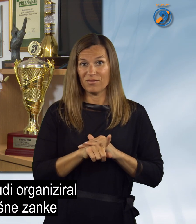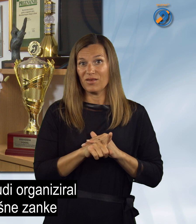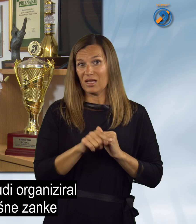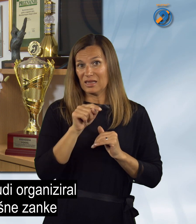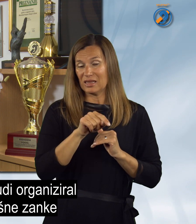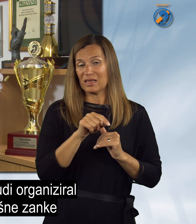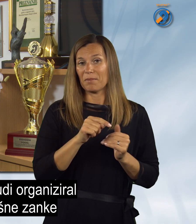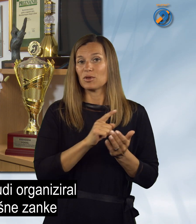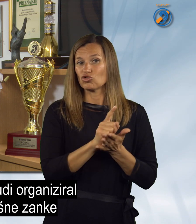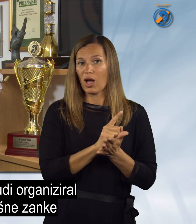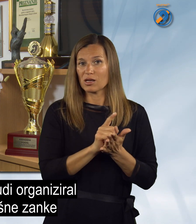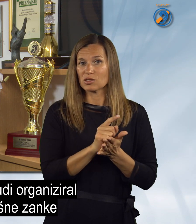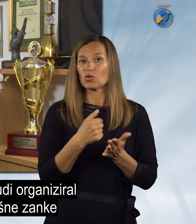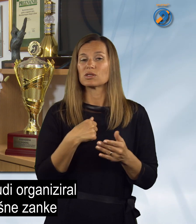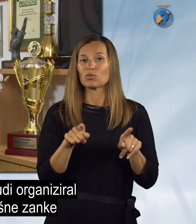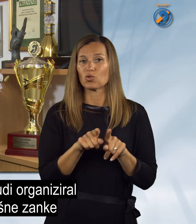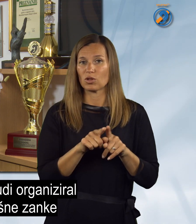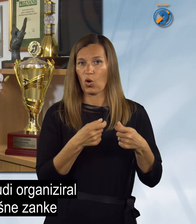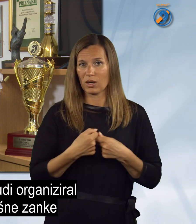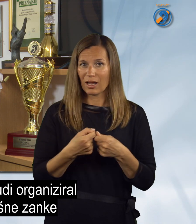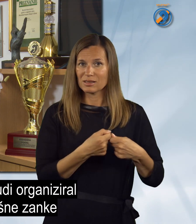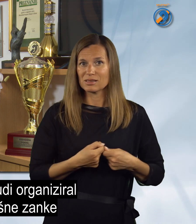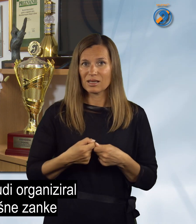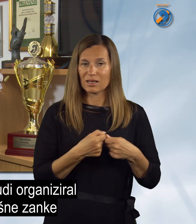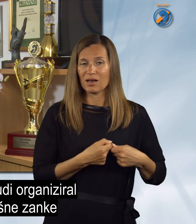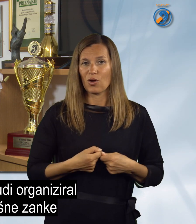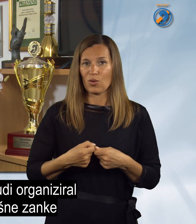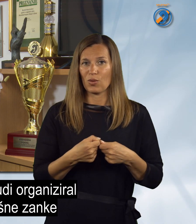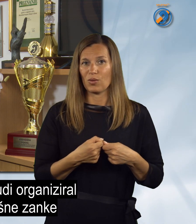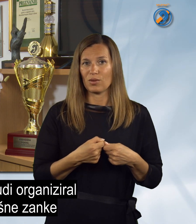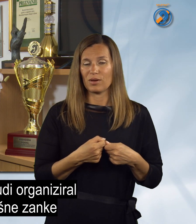V tem času sem tudi organiziral